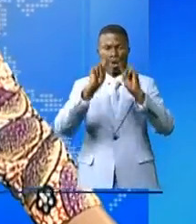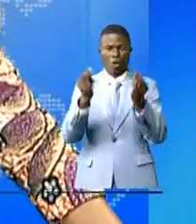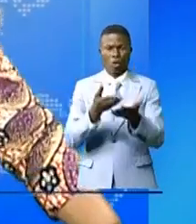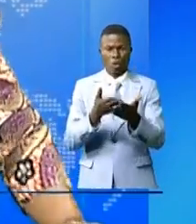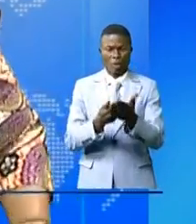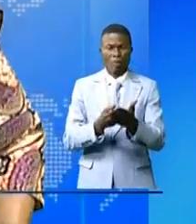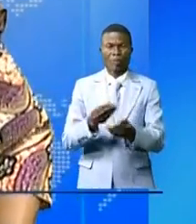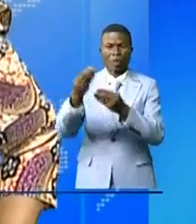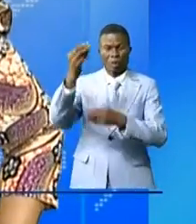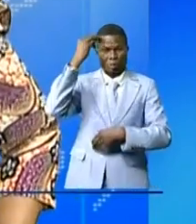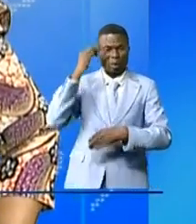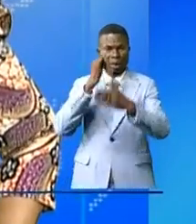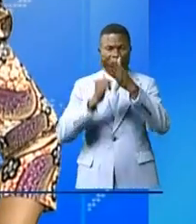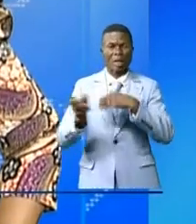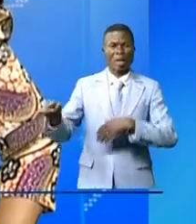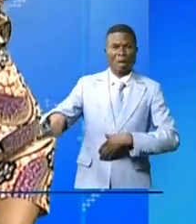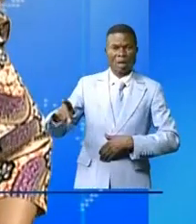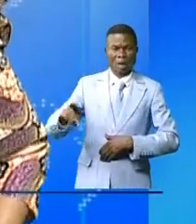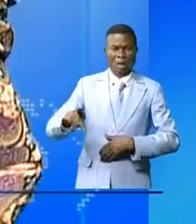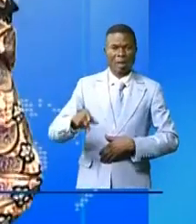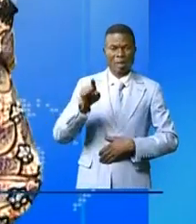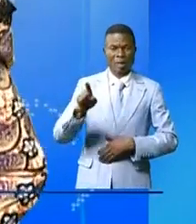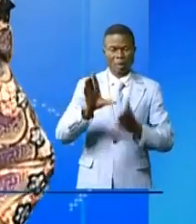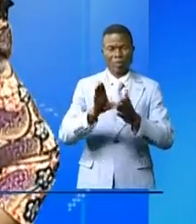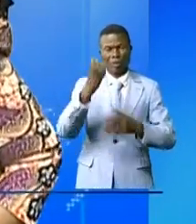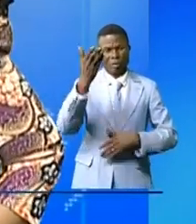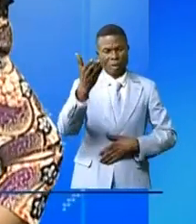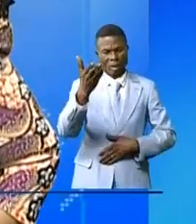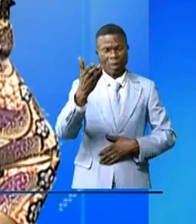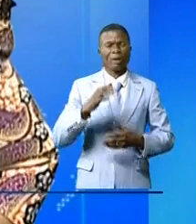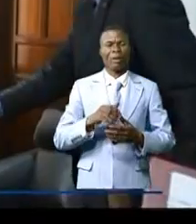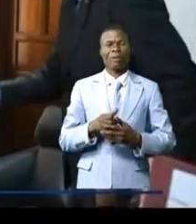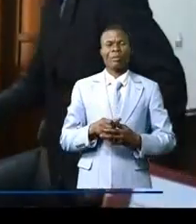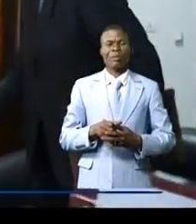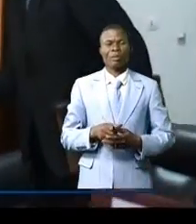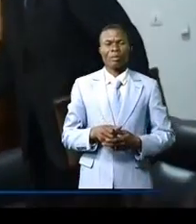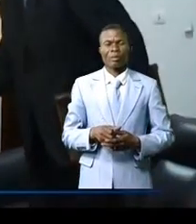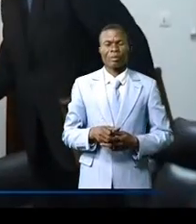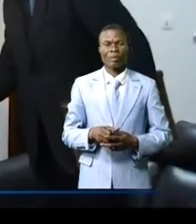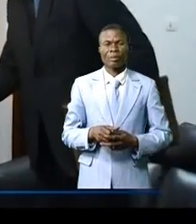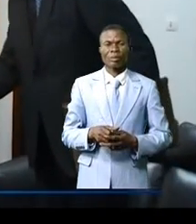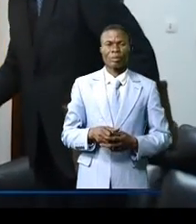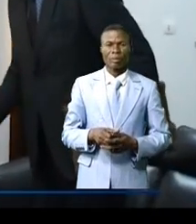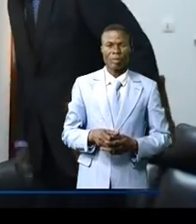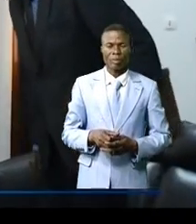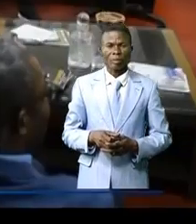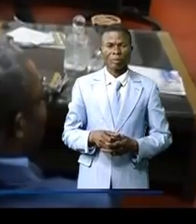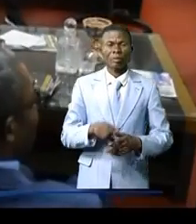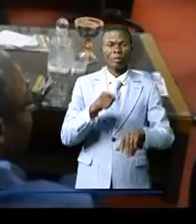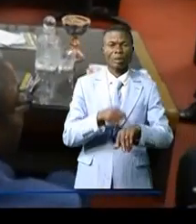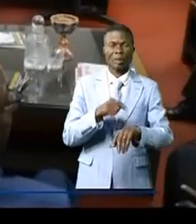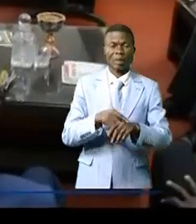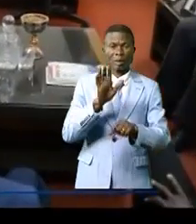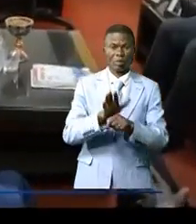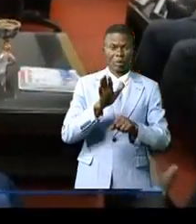au ministre de l'intégration régionale Didier Mazenga. Vital Pagabitas, ce reportage. Commission du Golfe de Guinée compte beaucoup